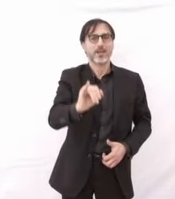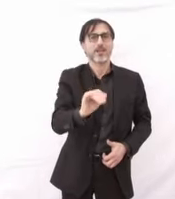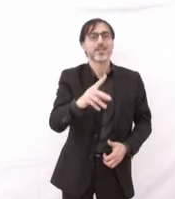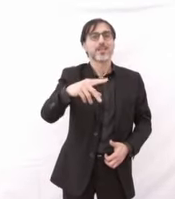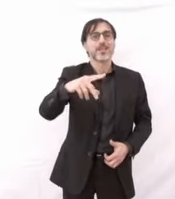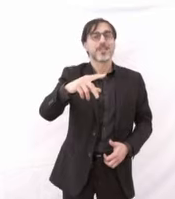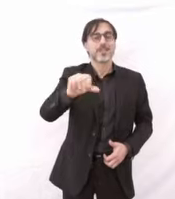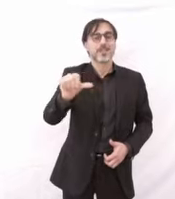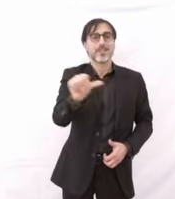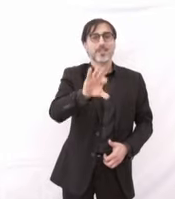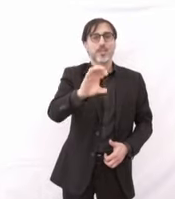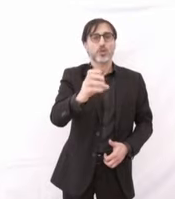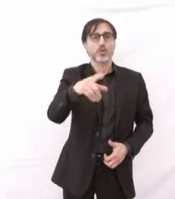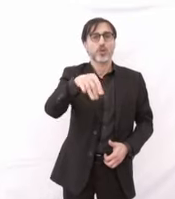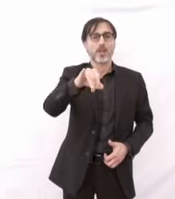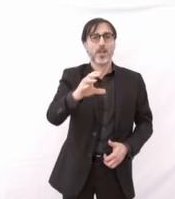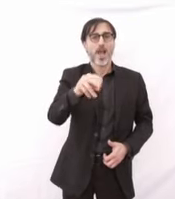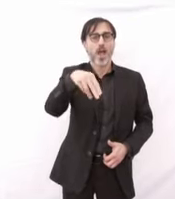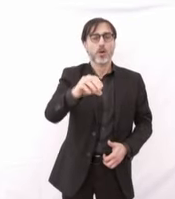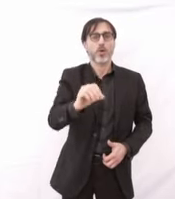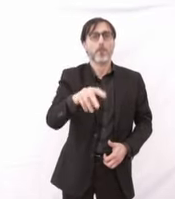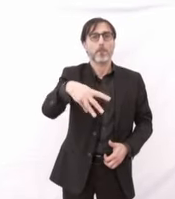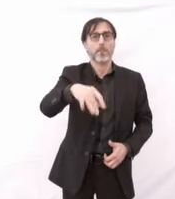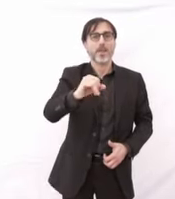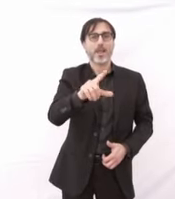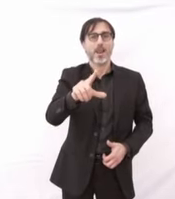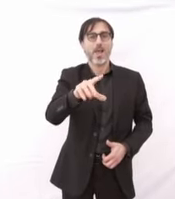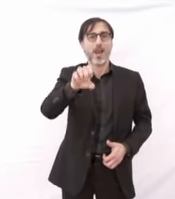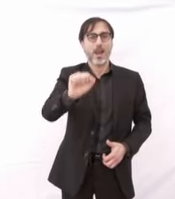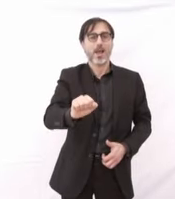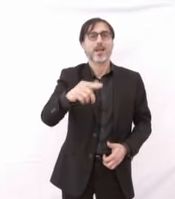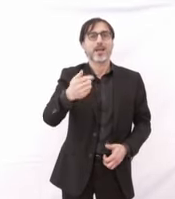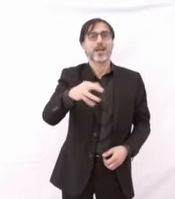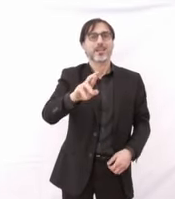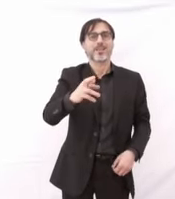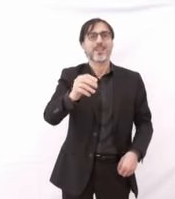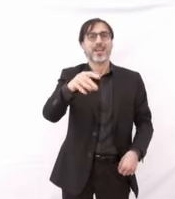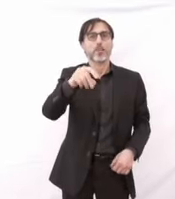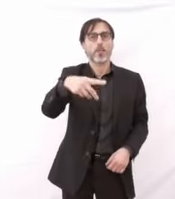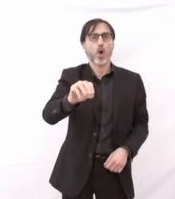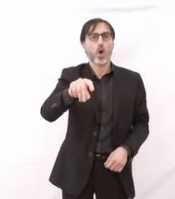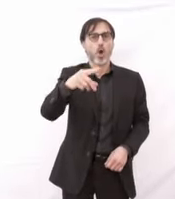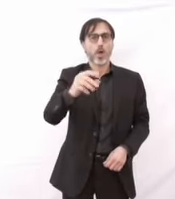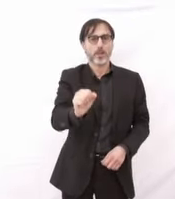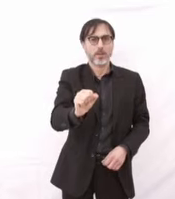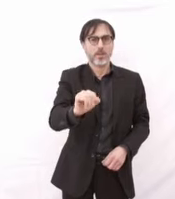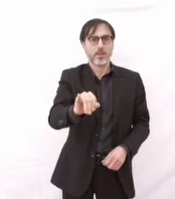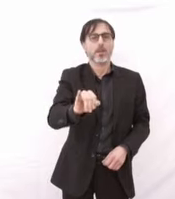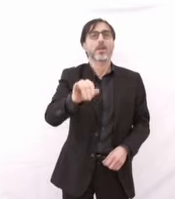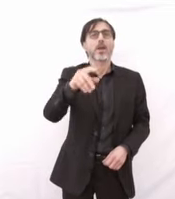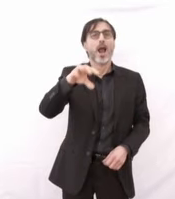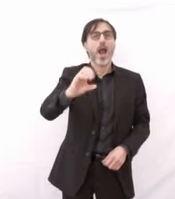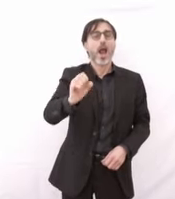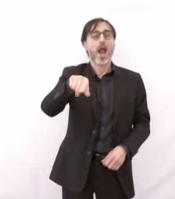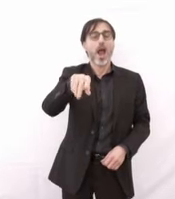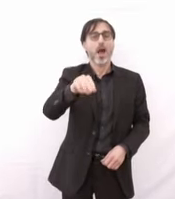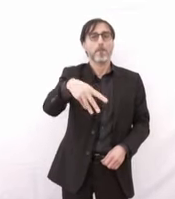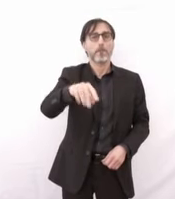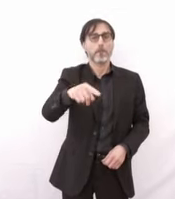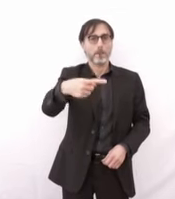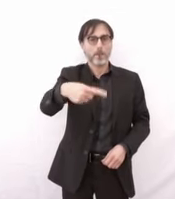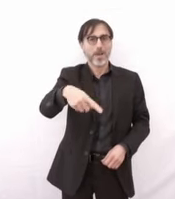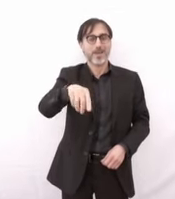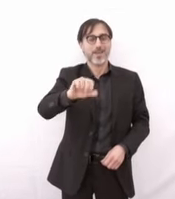Siciliano, Giuditta Milella, Carmine Tripodi, Graziella Campagna, Giuseppe